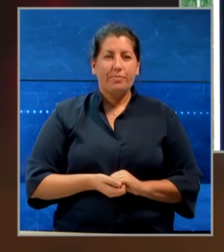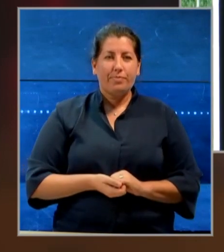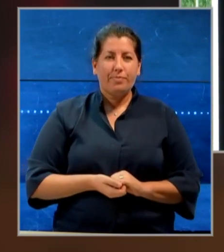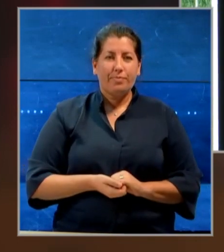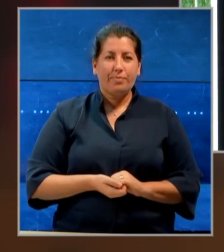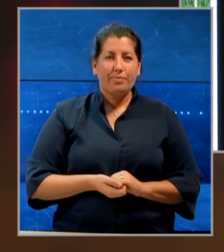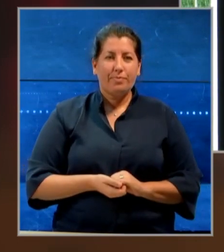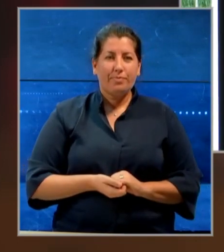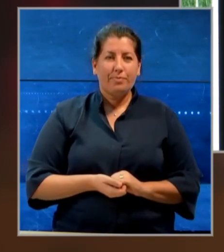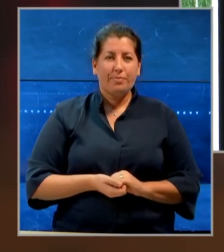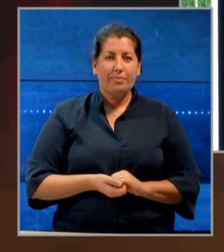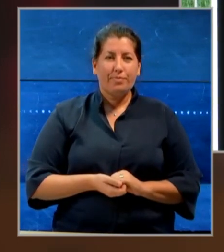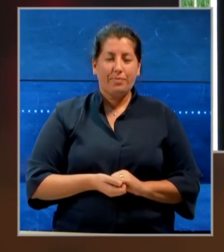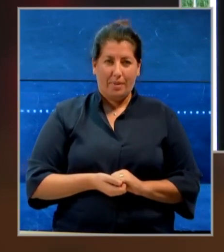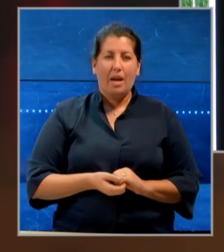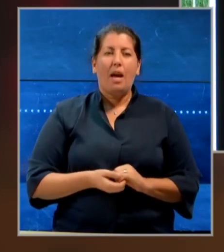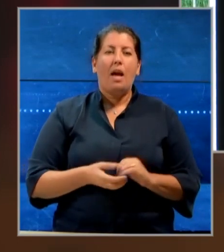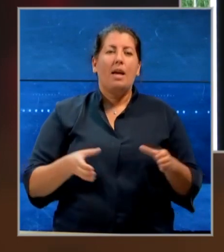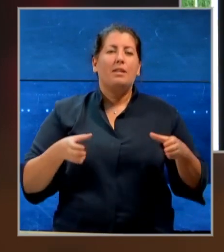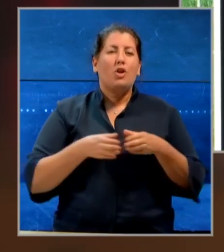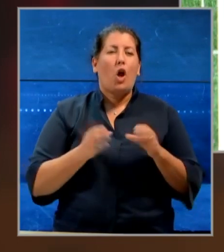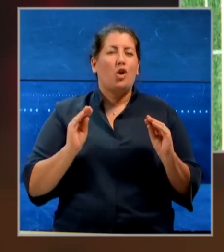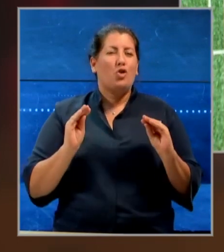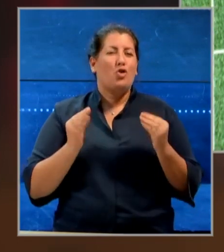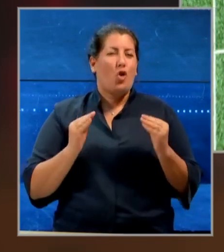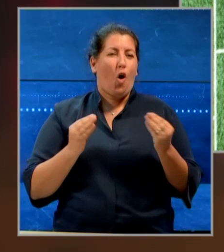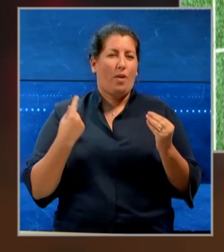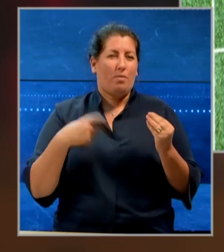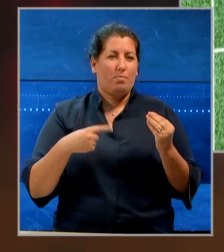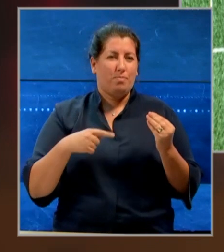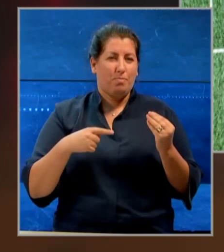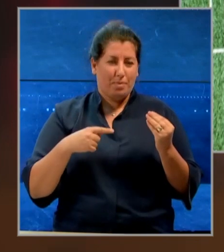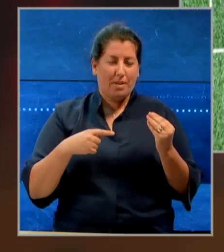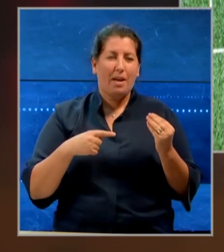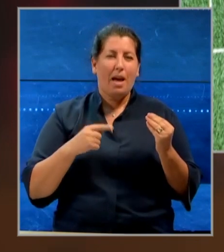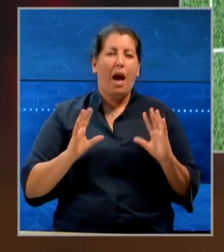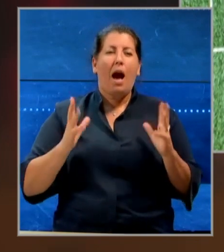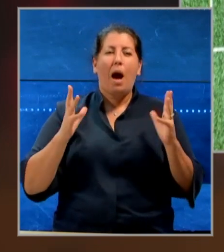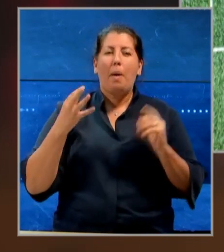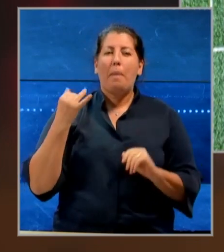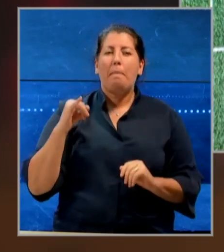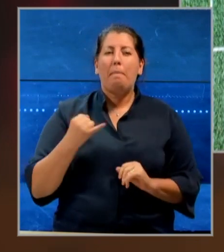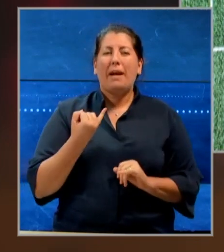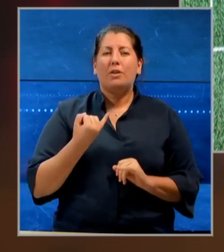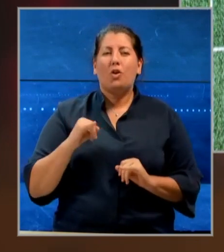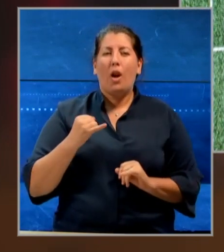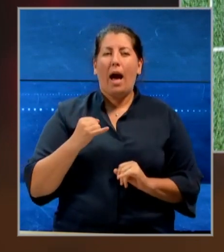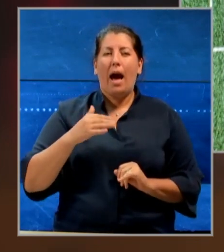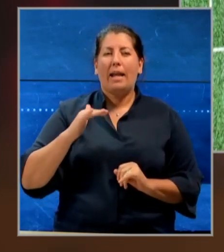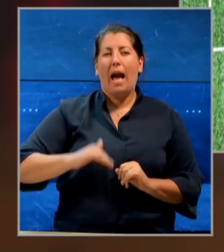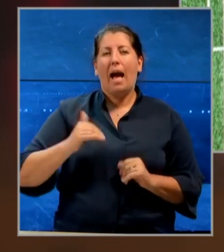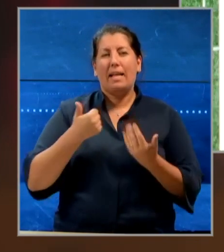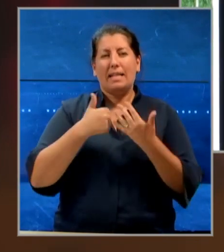E siccome parliamo di settore giovanile, vorrei fare un applauso particolare all'under 16 che ieri ha vinto il derby con il Lecce